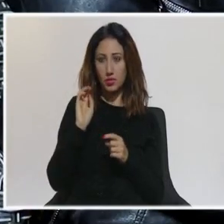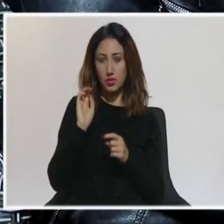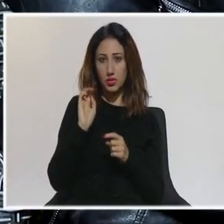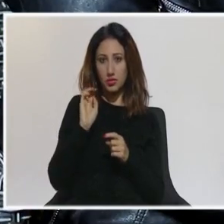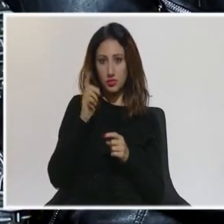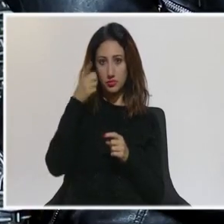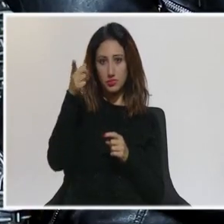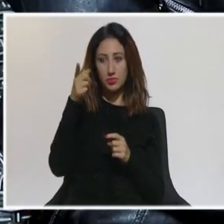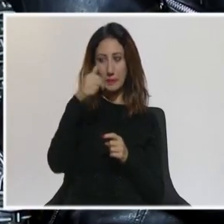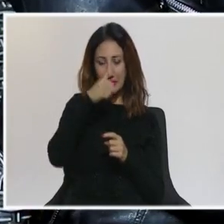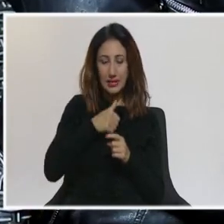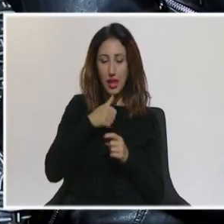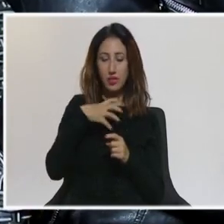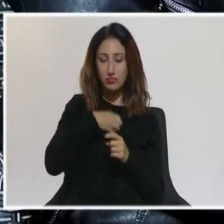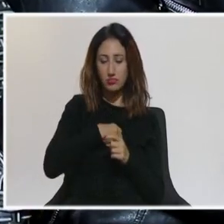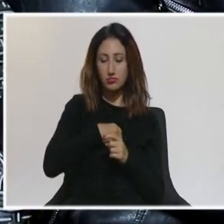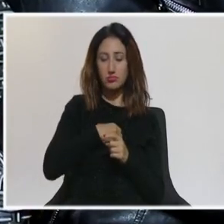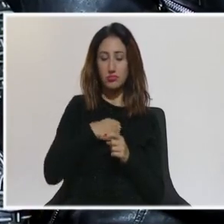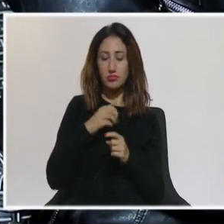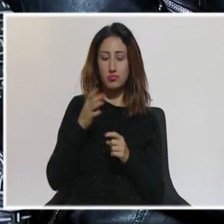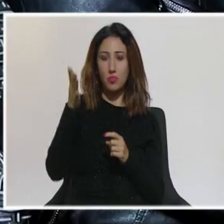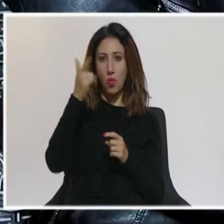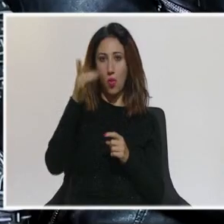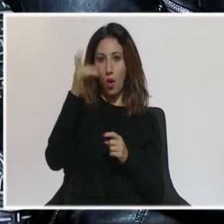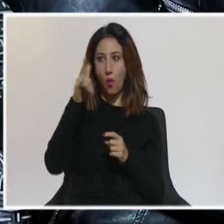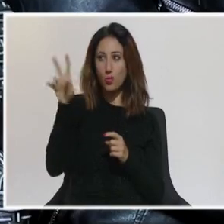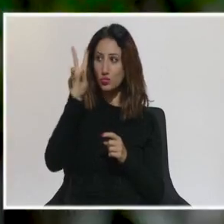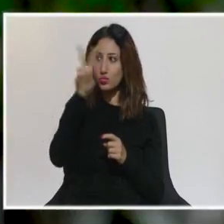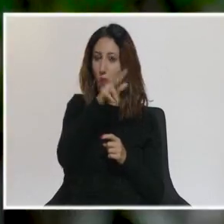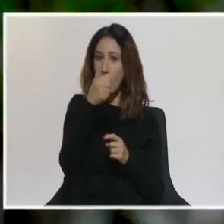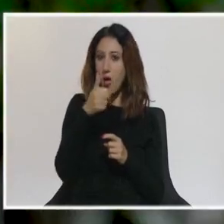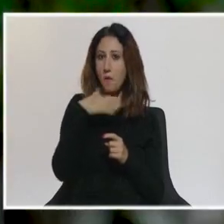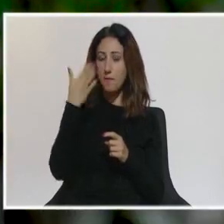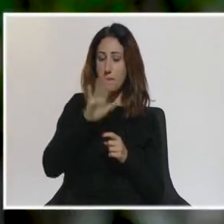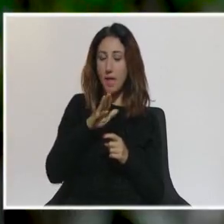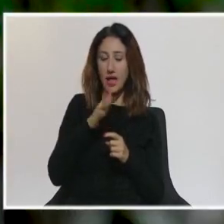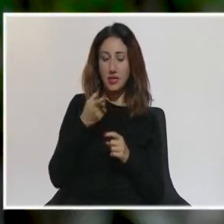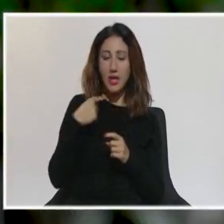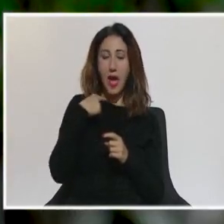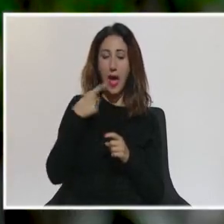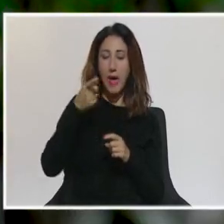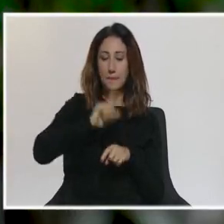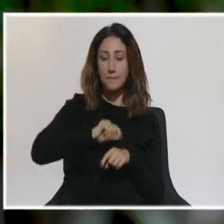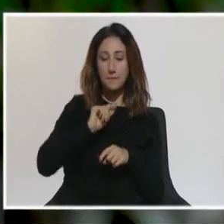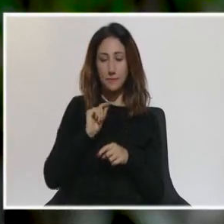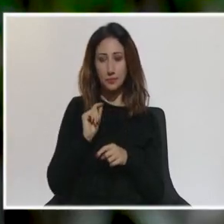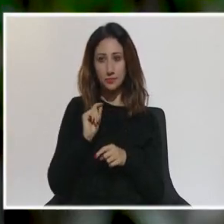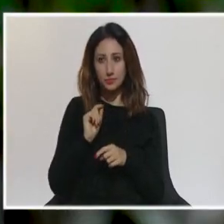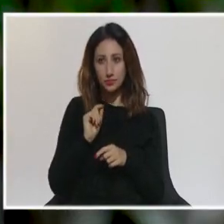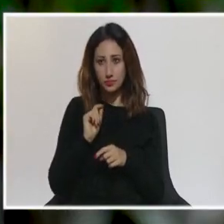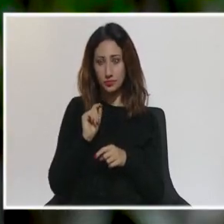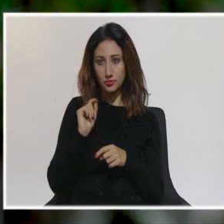تقريبا. حضرتهم كلهم. حضرتهم كلهم. حضرتهم كلهم. وفاه عمامي، وفاه مؤخرا، بقول لك